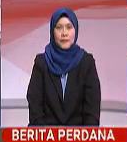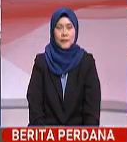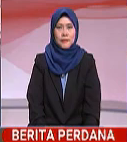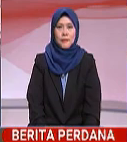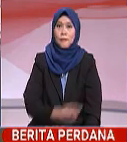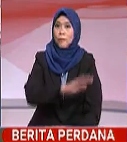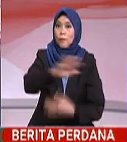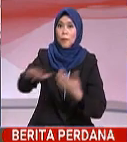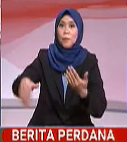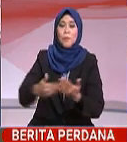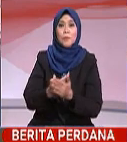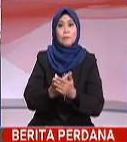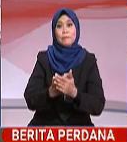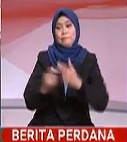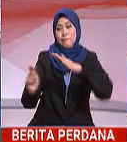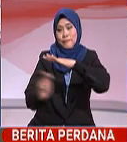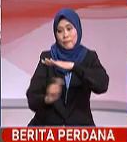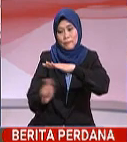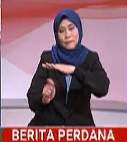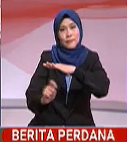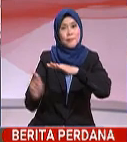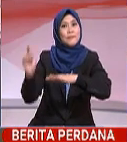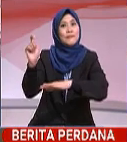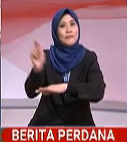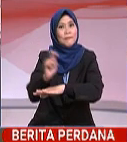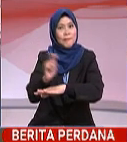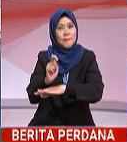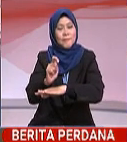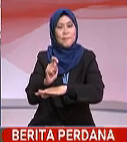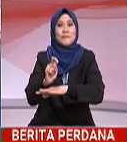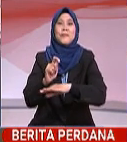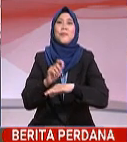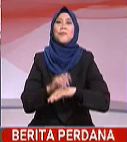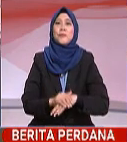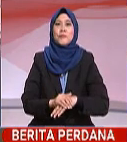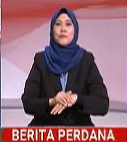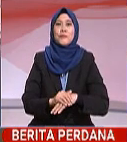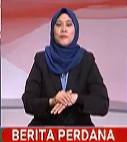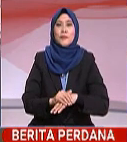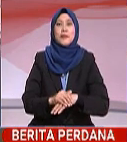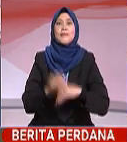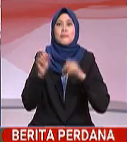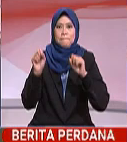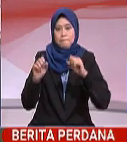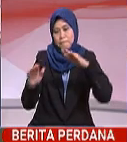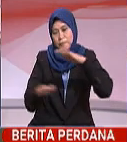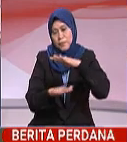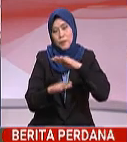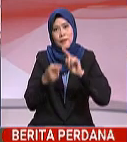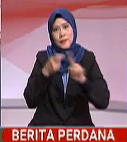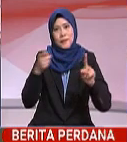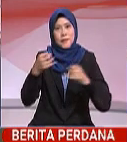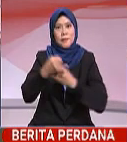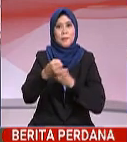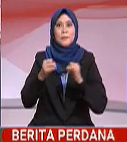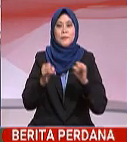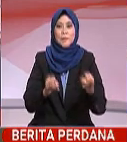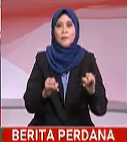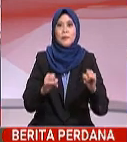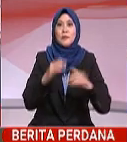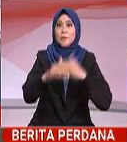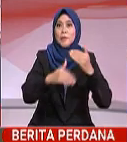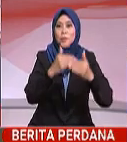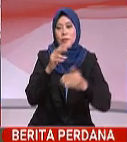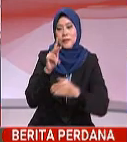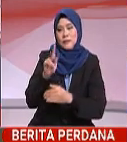Semua Taman Bimbingan Kanak-kanak, Tabika dan Taman Asuhan Kanak-kanak, TASKA di bawah Jabatan Kemajuan Masyarakat